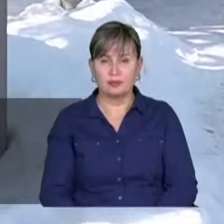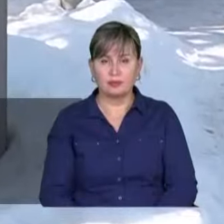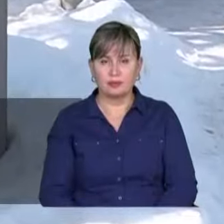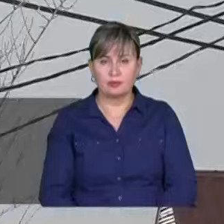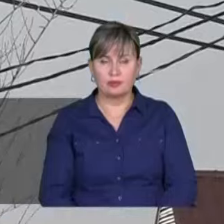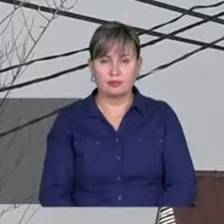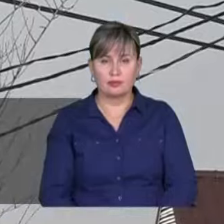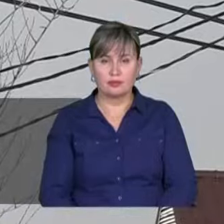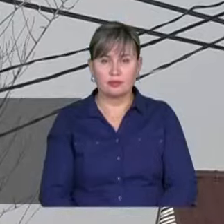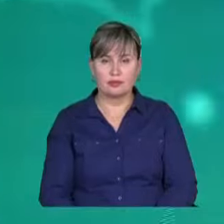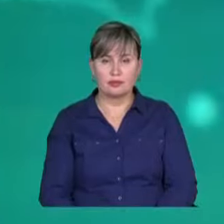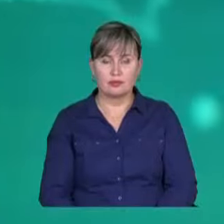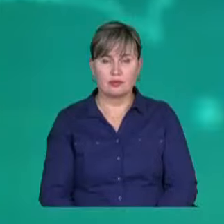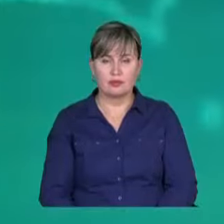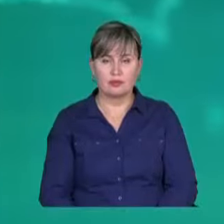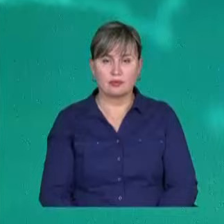Тлепберген, телеканал Алматы.